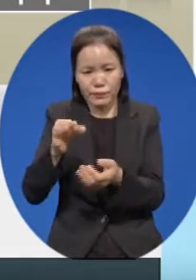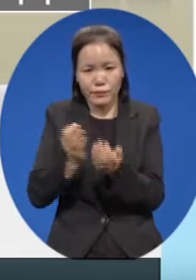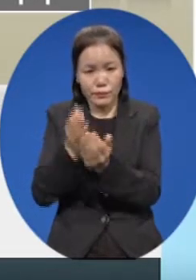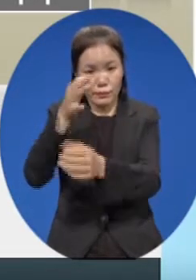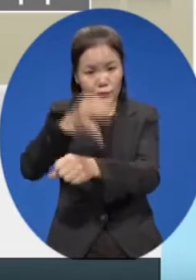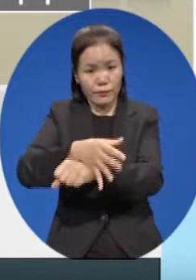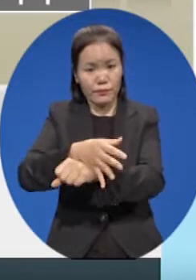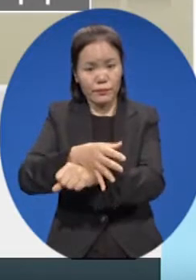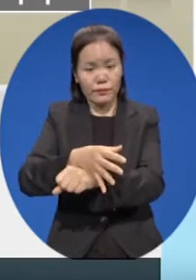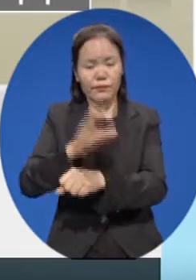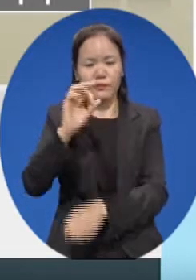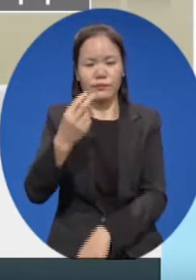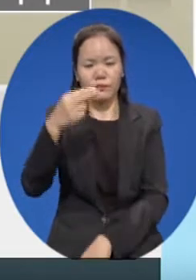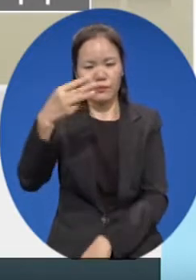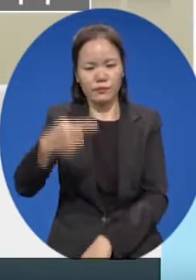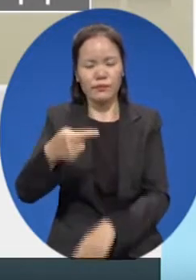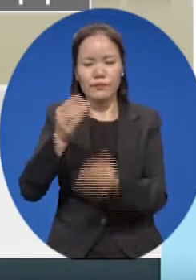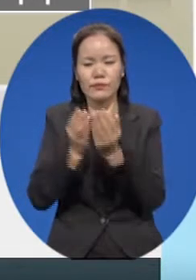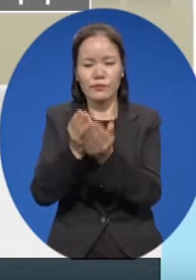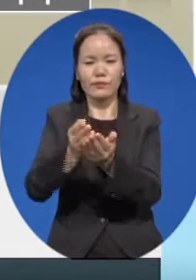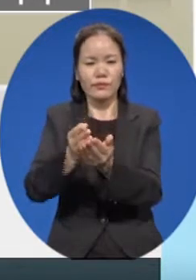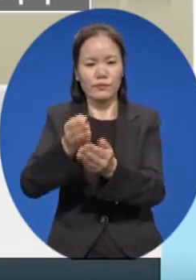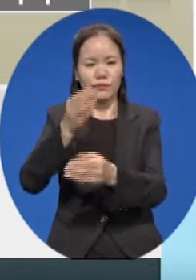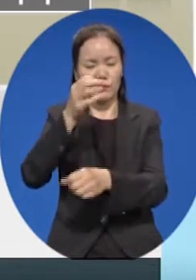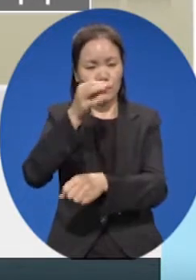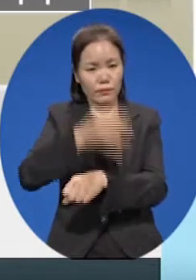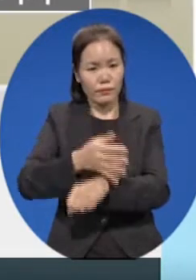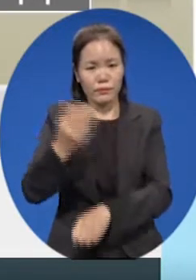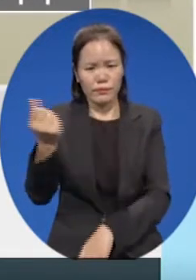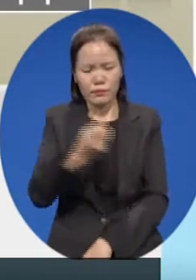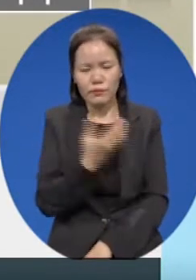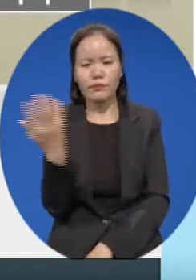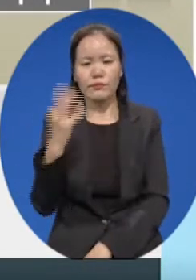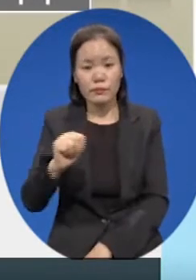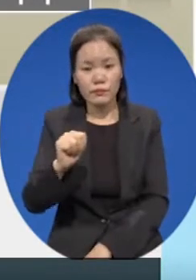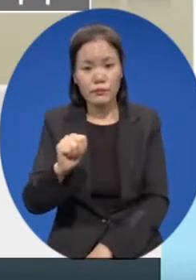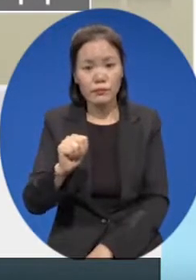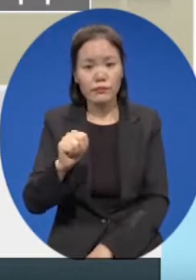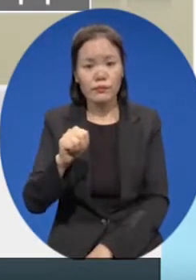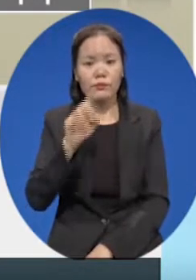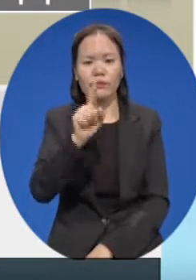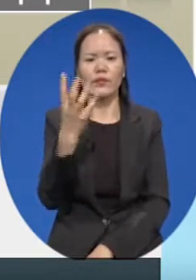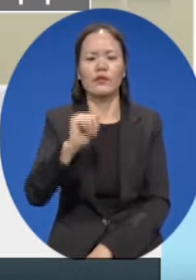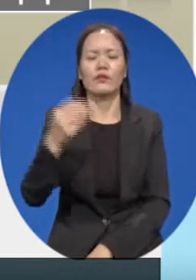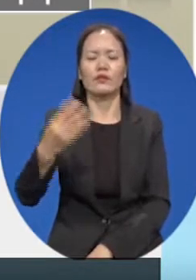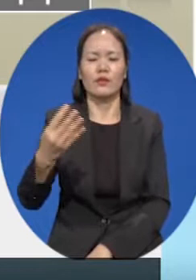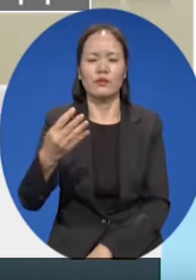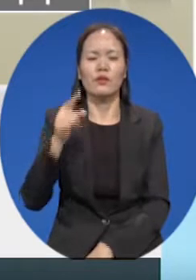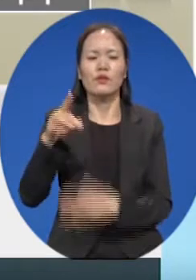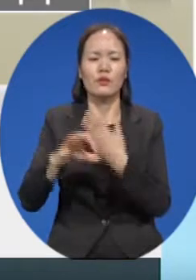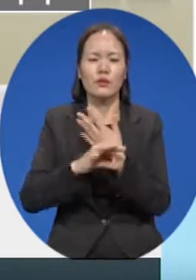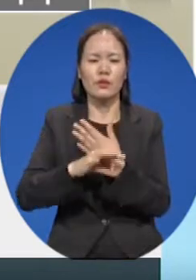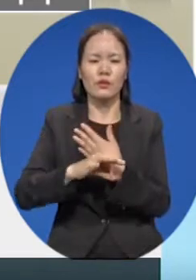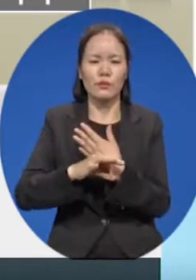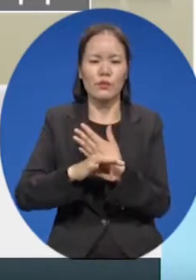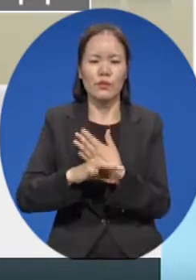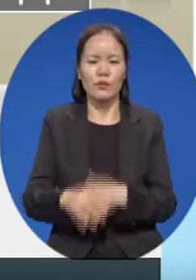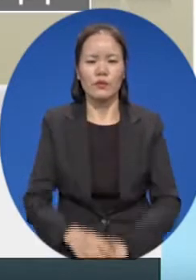건가요? 요트가 뭐 수천억, 처음에 이제 오보가 나올 때처럼 수천억인가요? 그런 것도 아니고 1억 4천이면 제가 알기로는 장지원